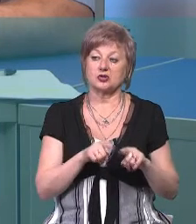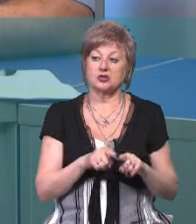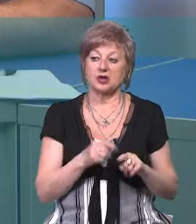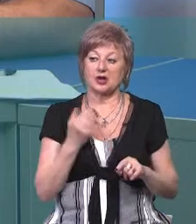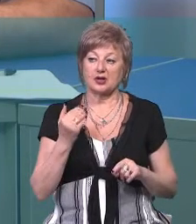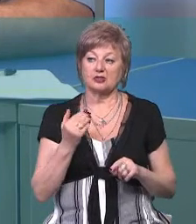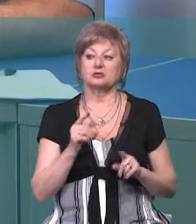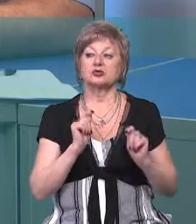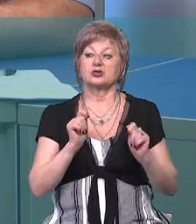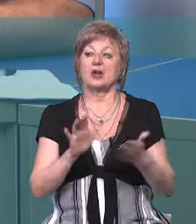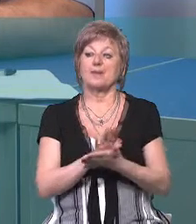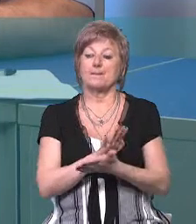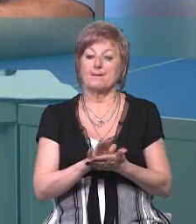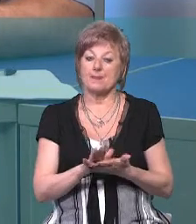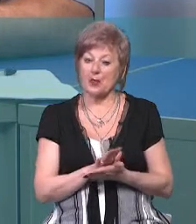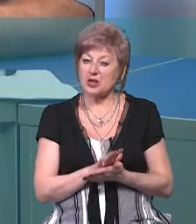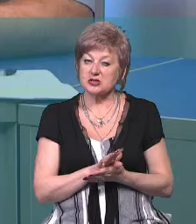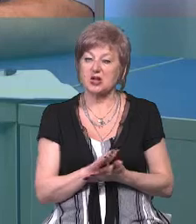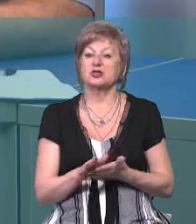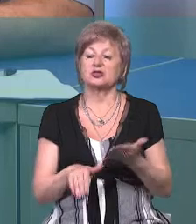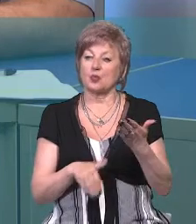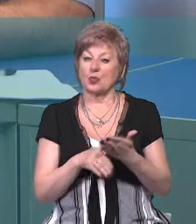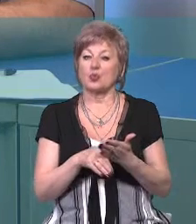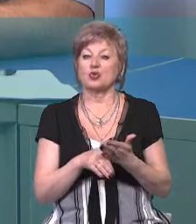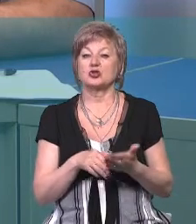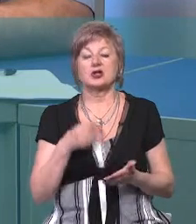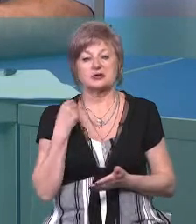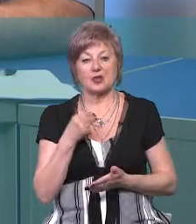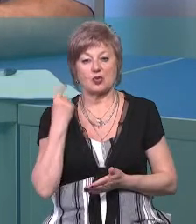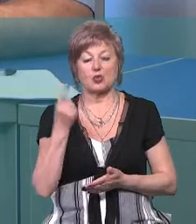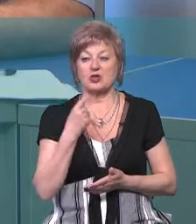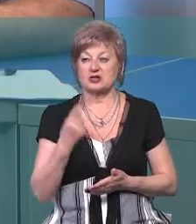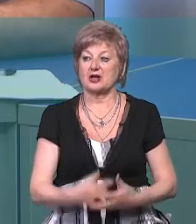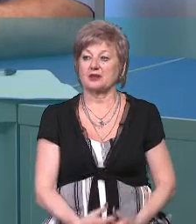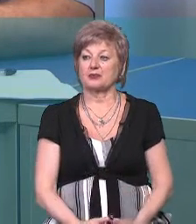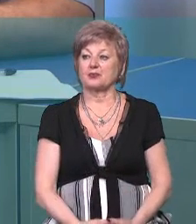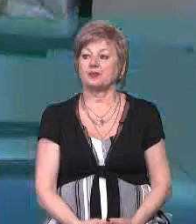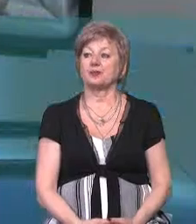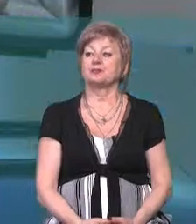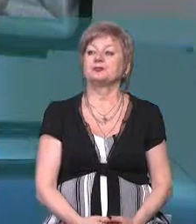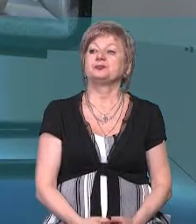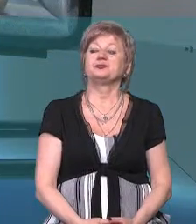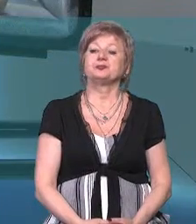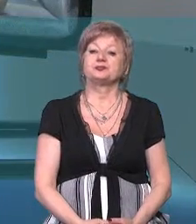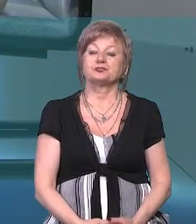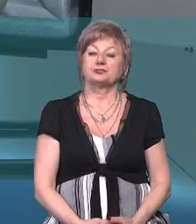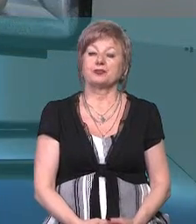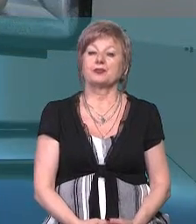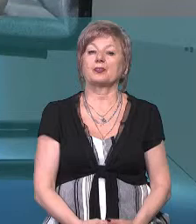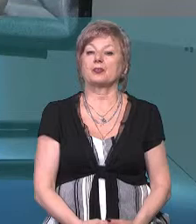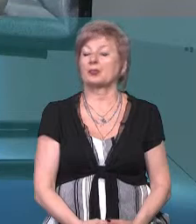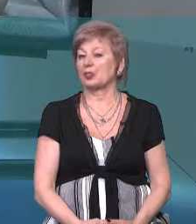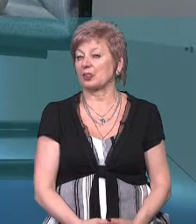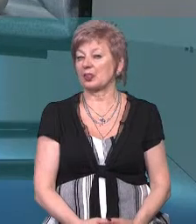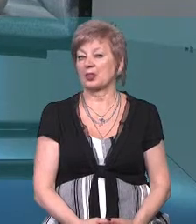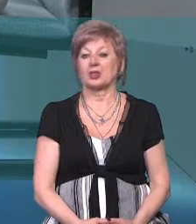центру з надання безоплатної вторинної правової допомоги у Донецькій та Запорізьких областях. Добрий вечір, пане Добрий вечір. Володимире.